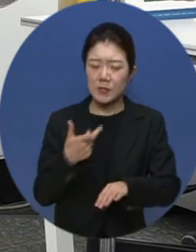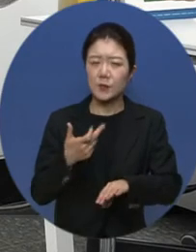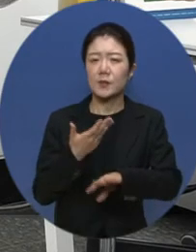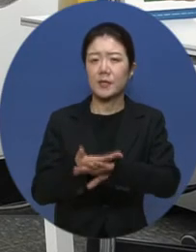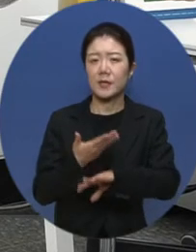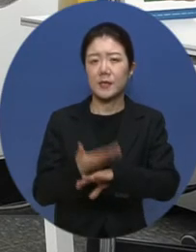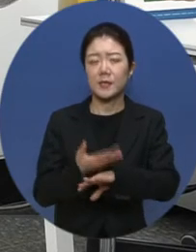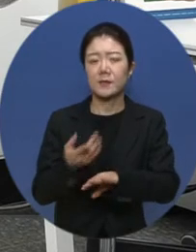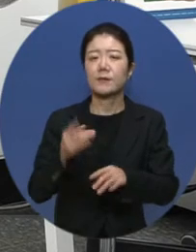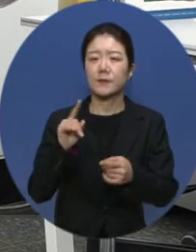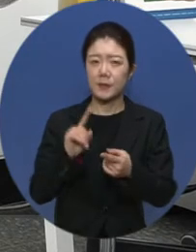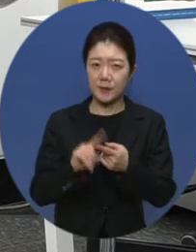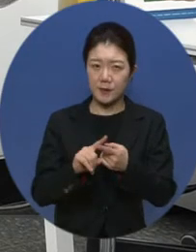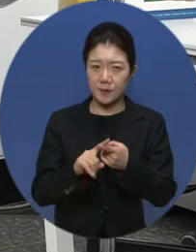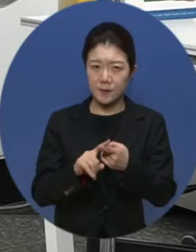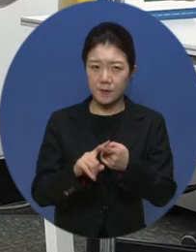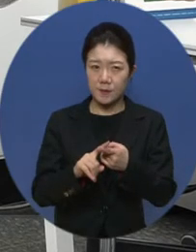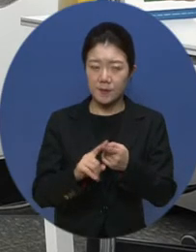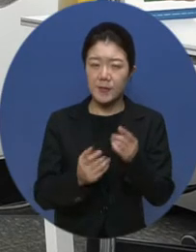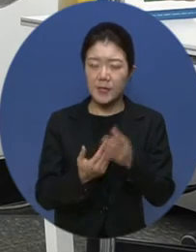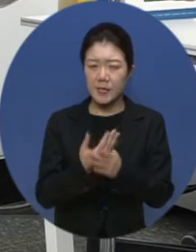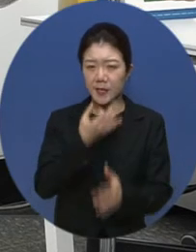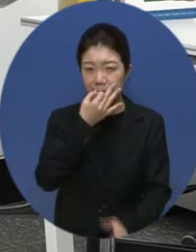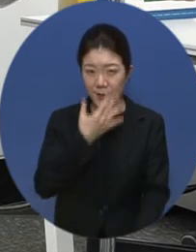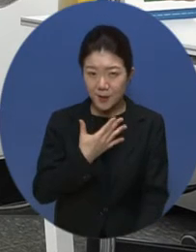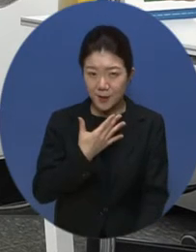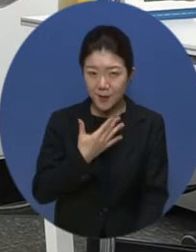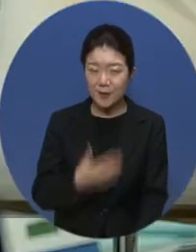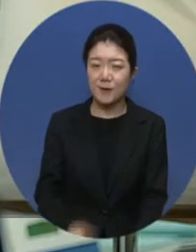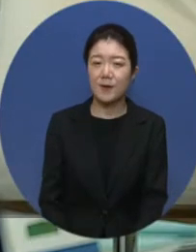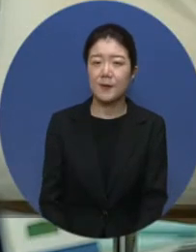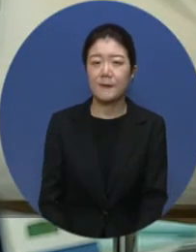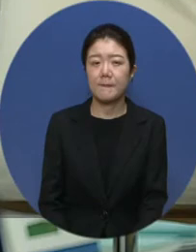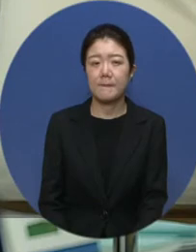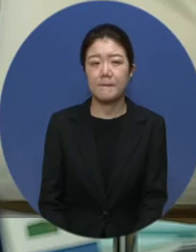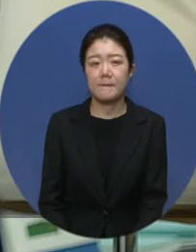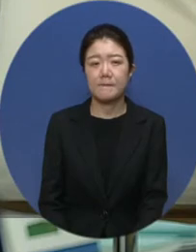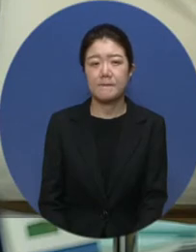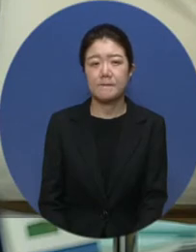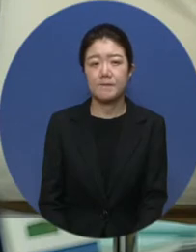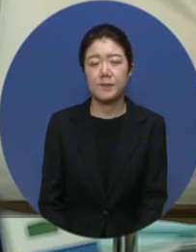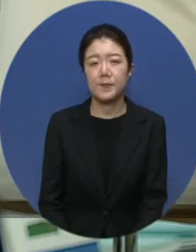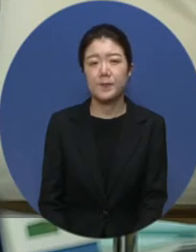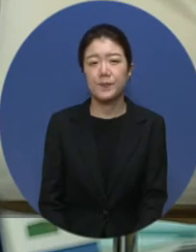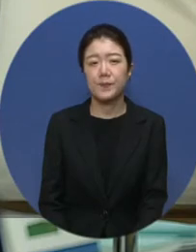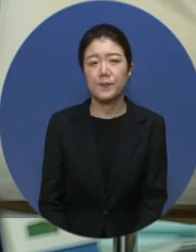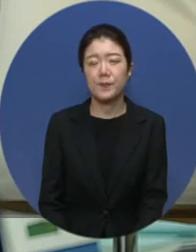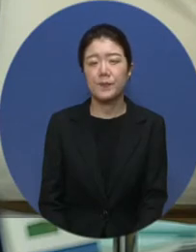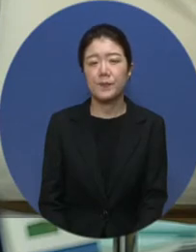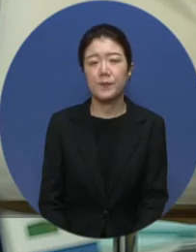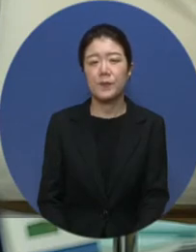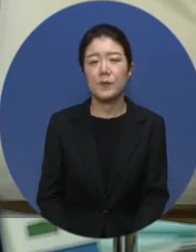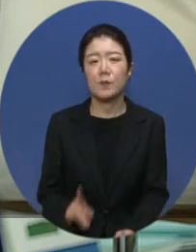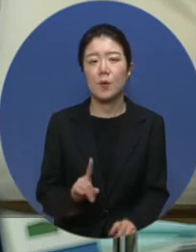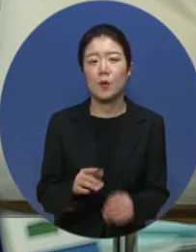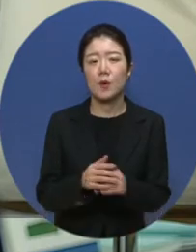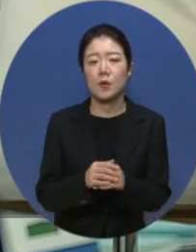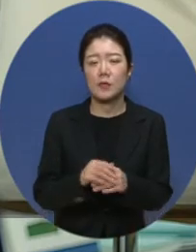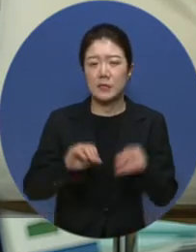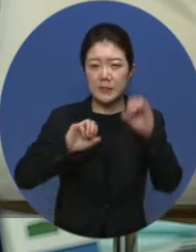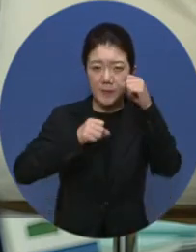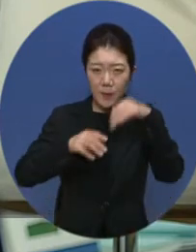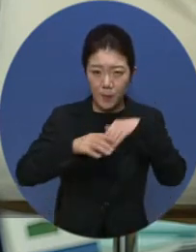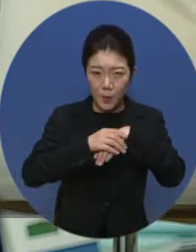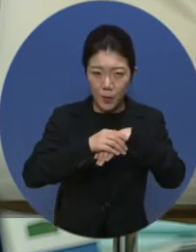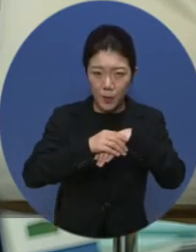것, 그런 부분에서 이제 오는 힘든 것들, 그 다음에, 뭐, 구축이 되기 때문에 신발을